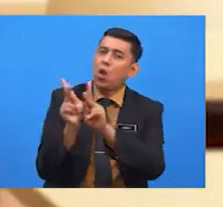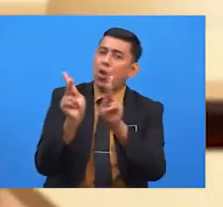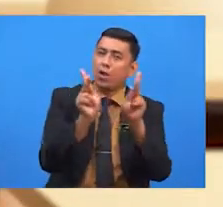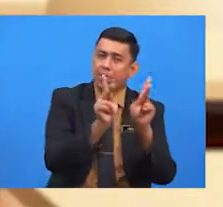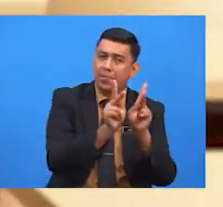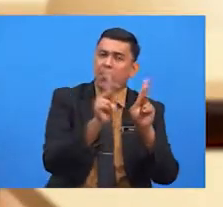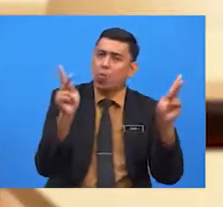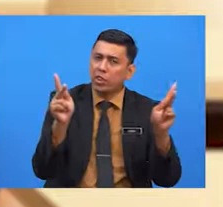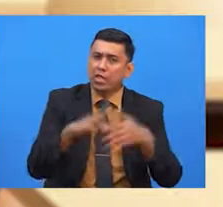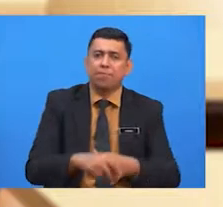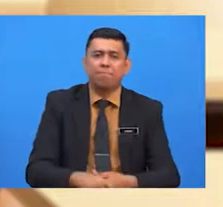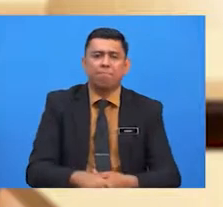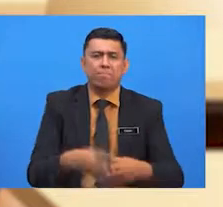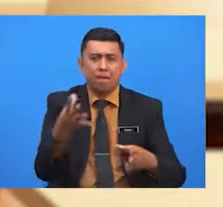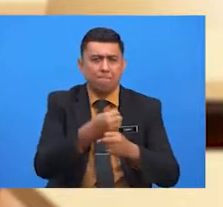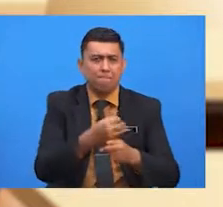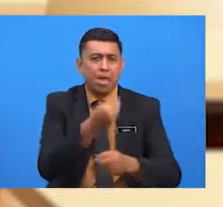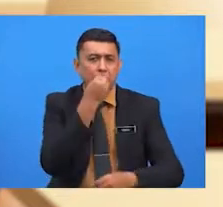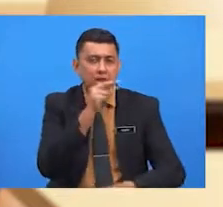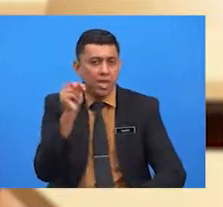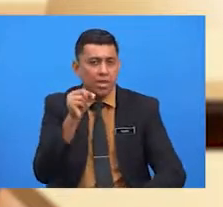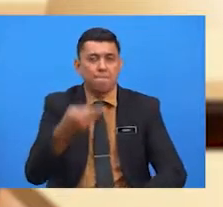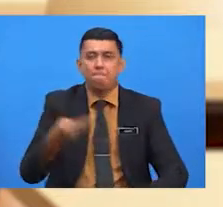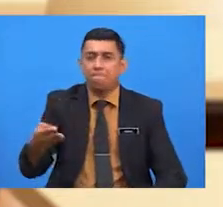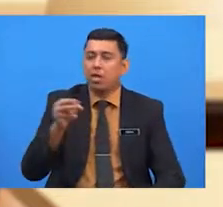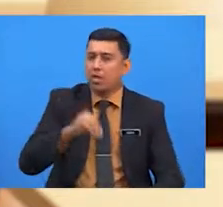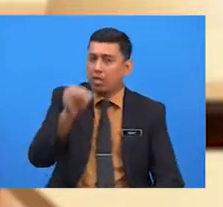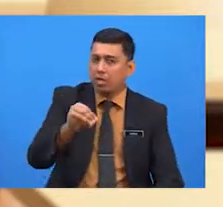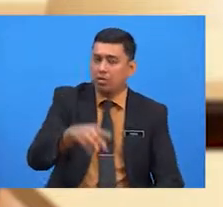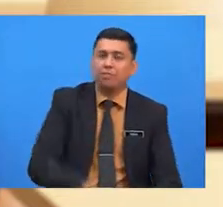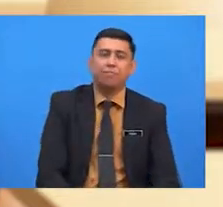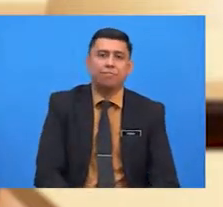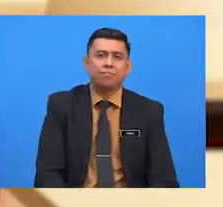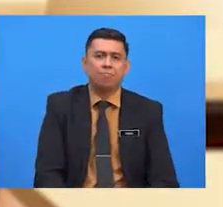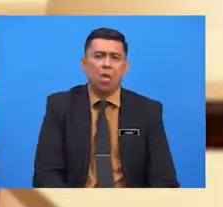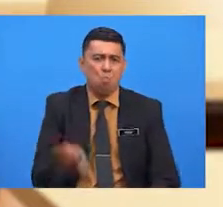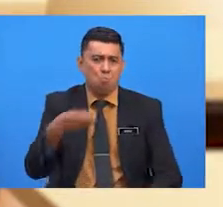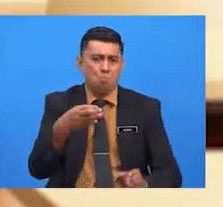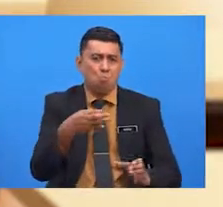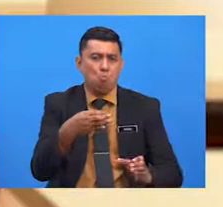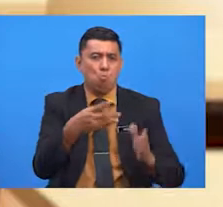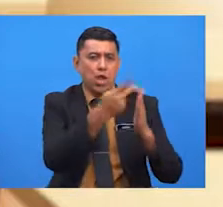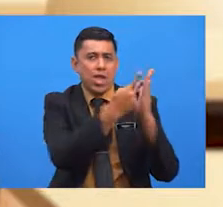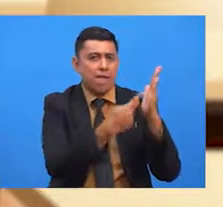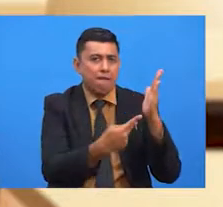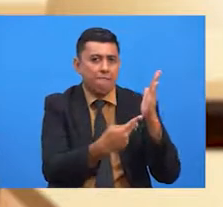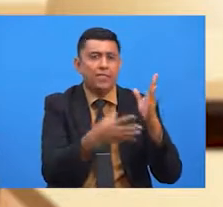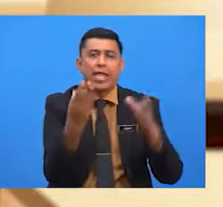mendapatkan makanan dan barang pertanian dengan menukarkan kraf tangan dan